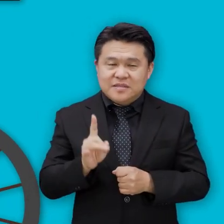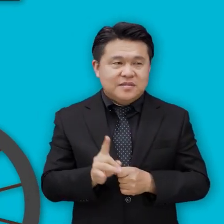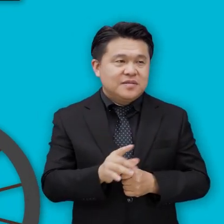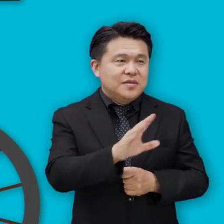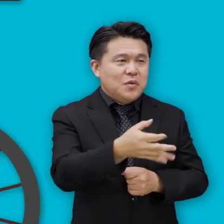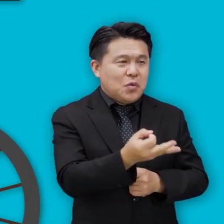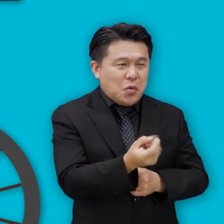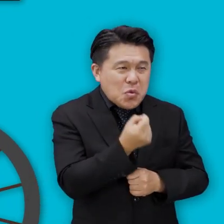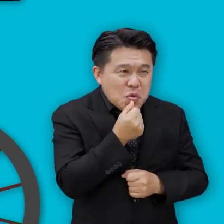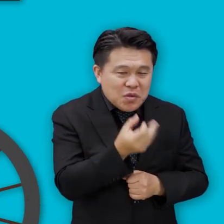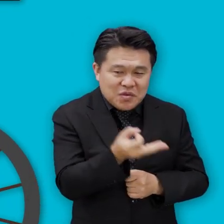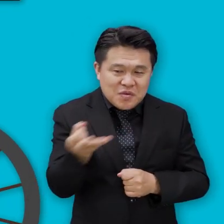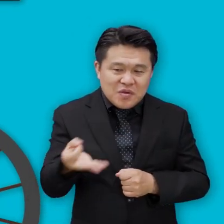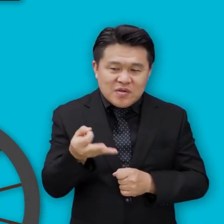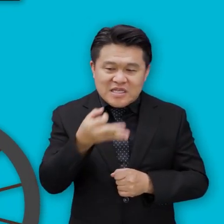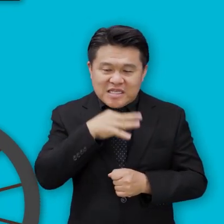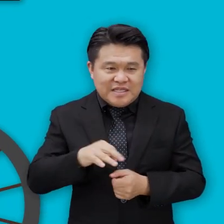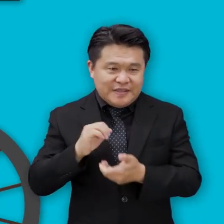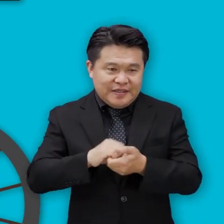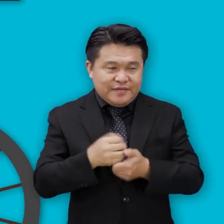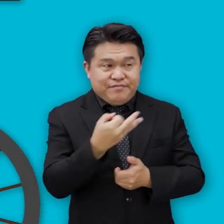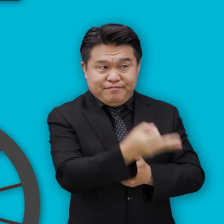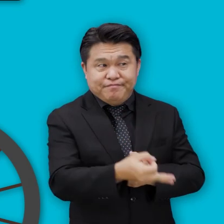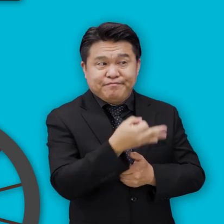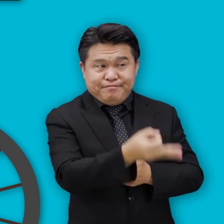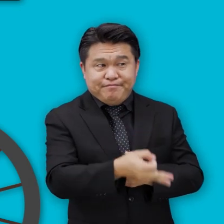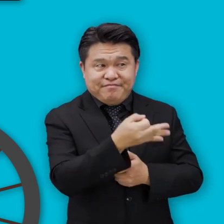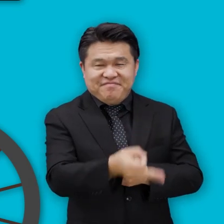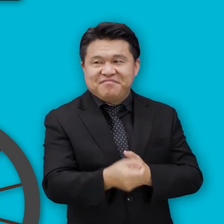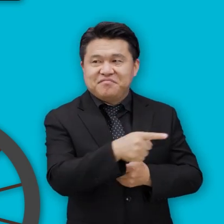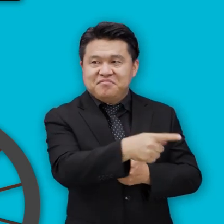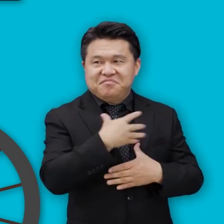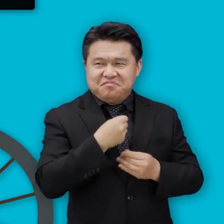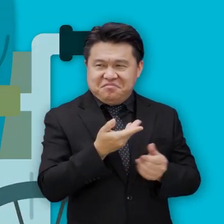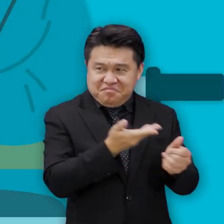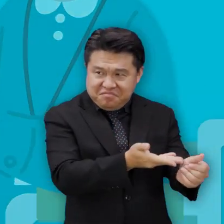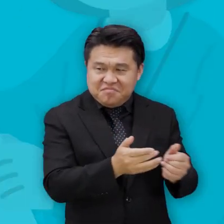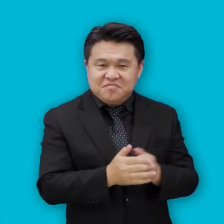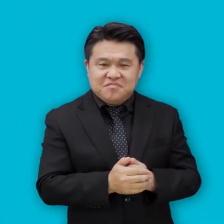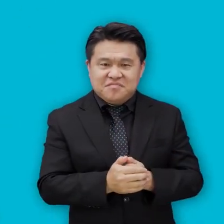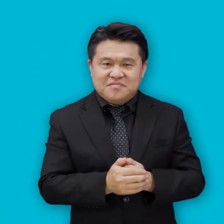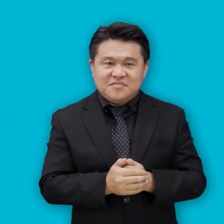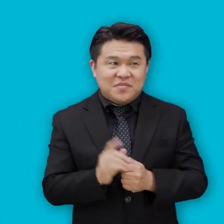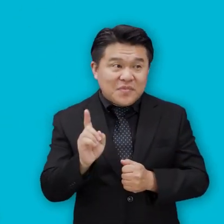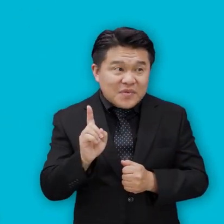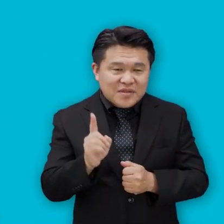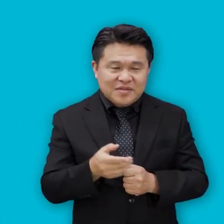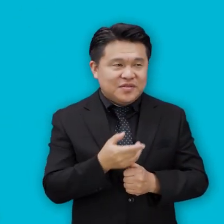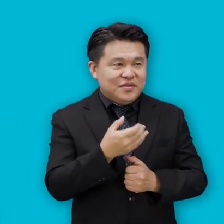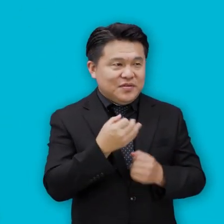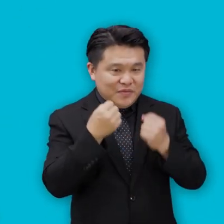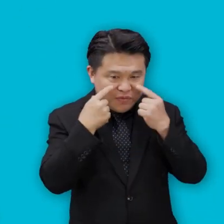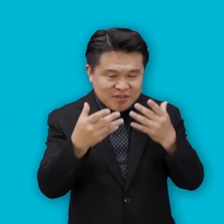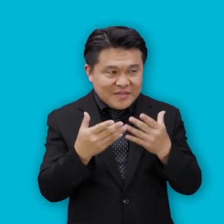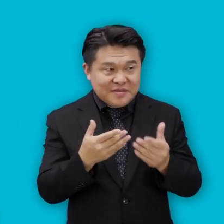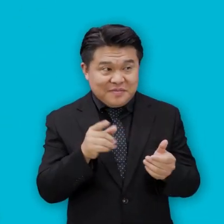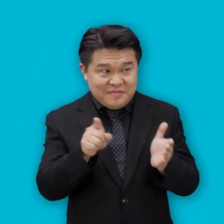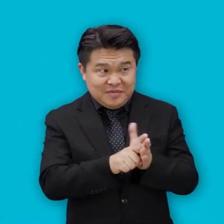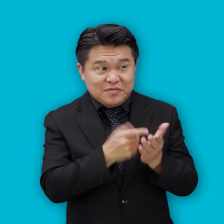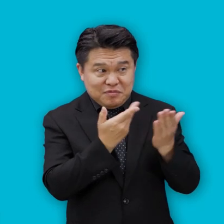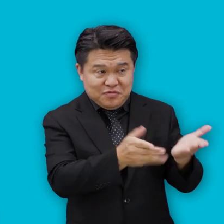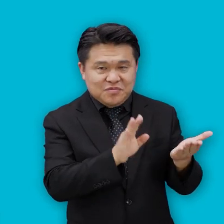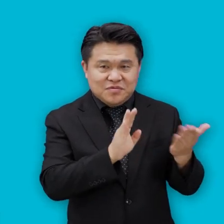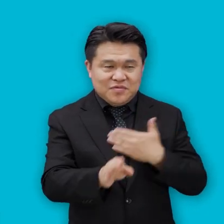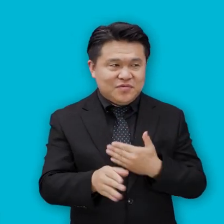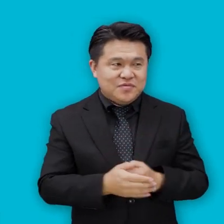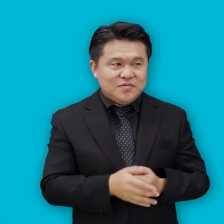자금만을 받고 이에 대한 수익금을 꼬박꼬박 지급하면서 안심시킵니다. 그렇게 투자에 대한 확신을 갖게 한 뒤에는